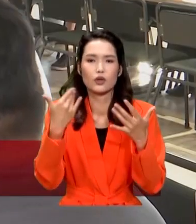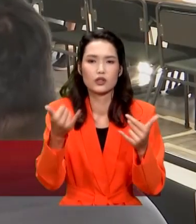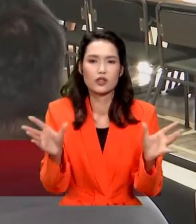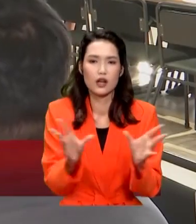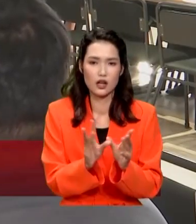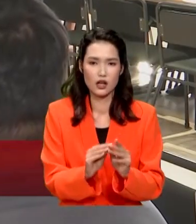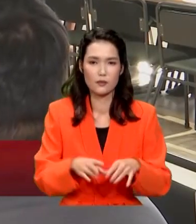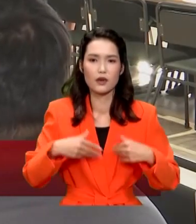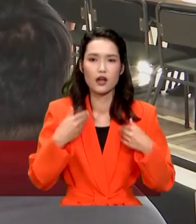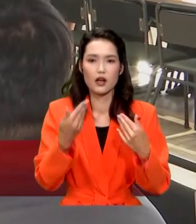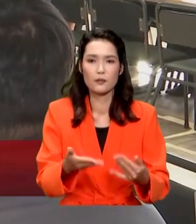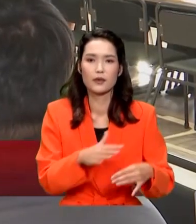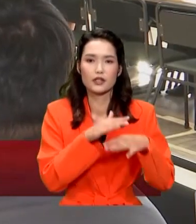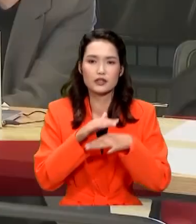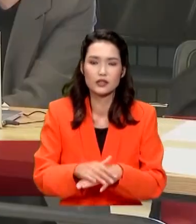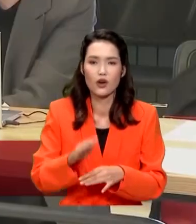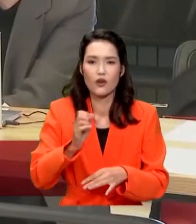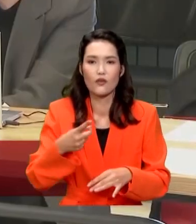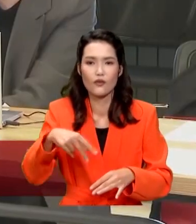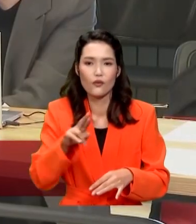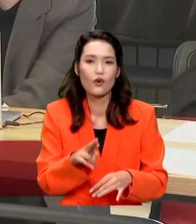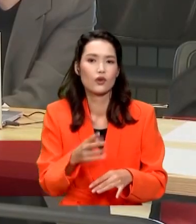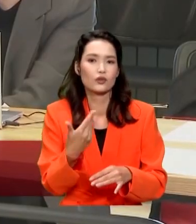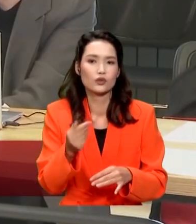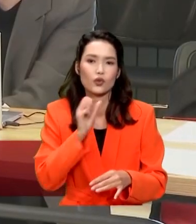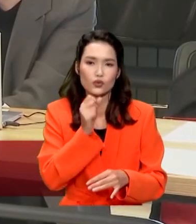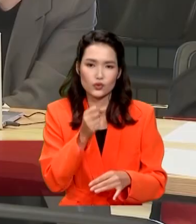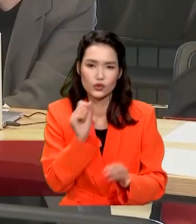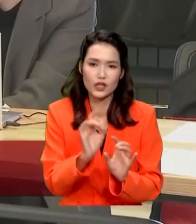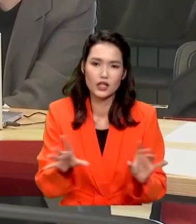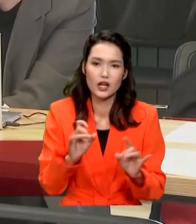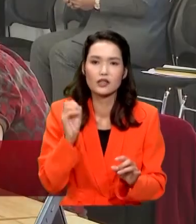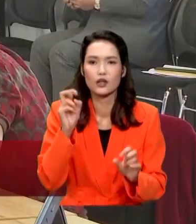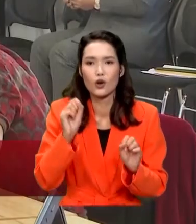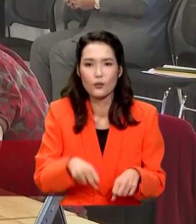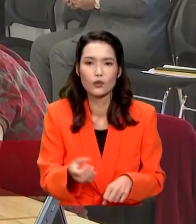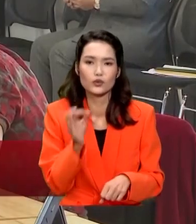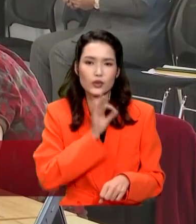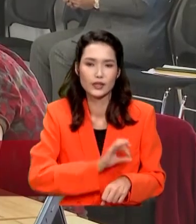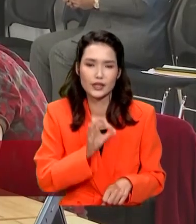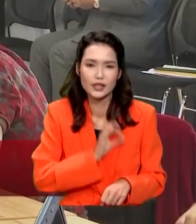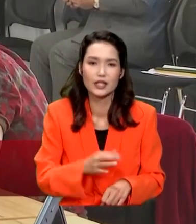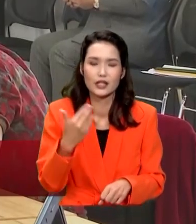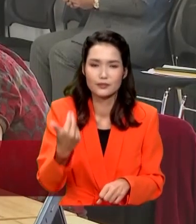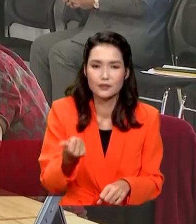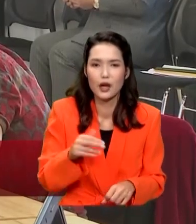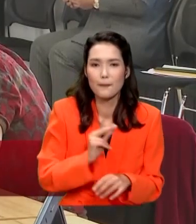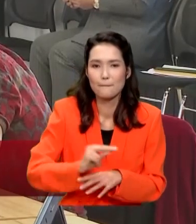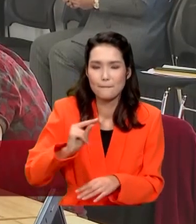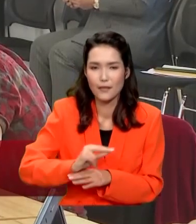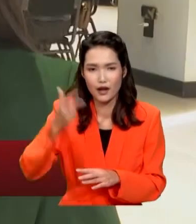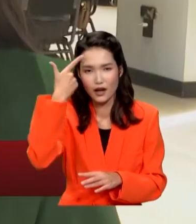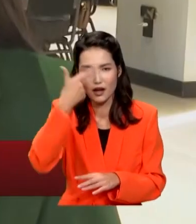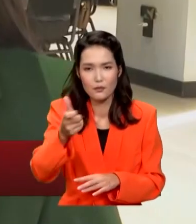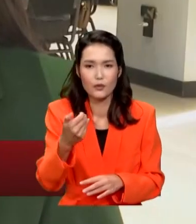совместно с представителями банка, представители фонда тюркоязычных журналистов рассказали, как можно использовать новые виды медиа при подаче